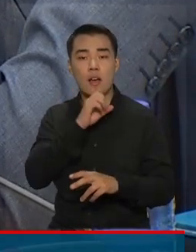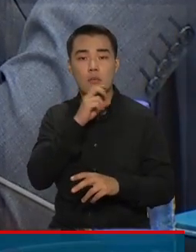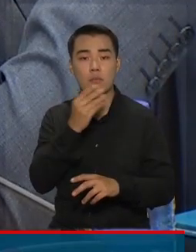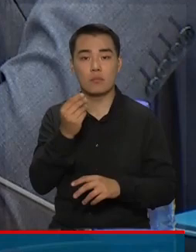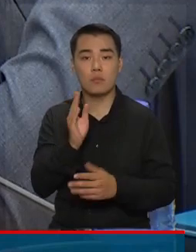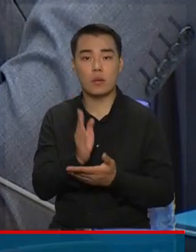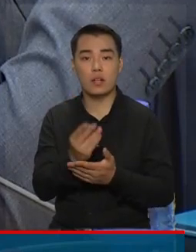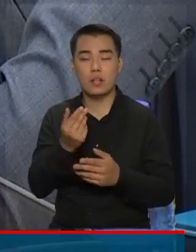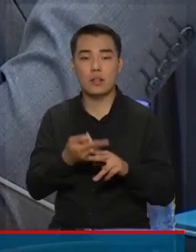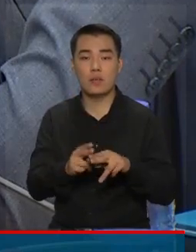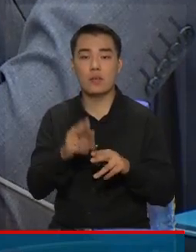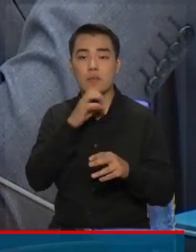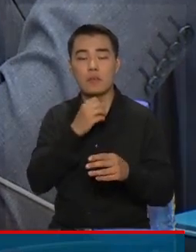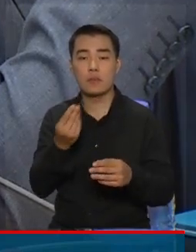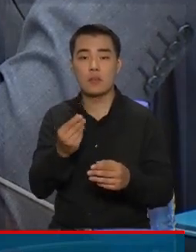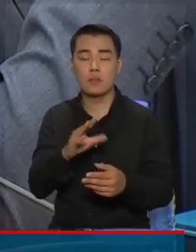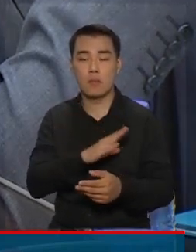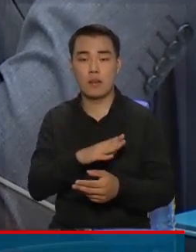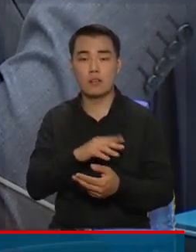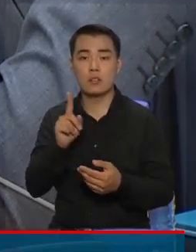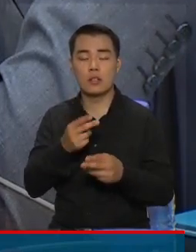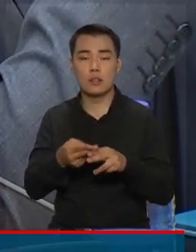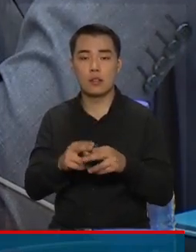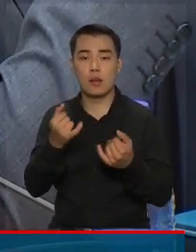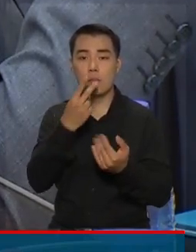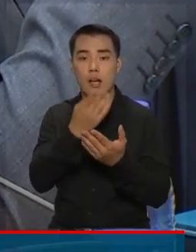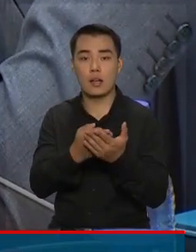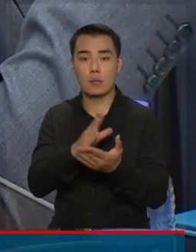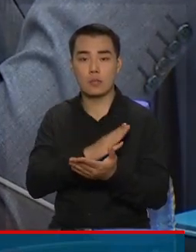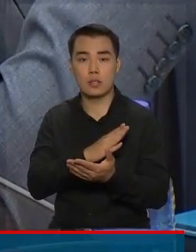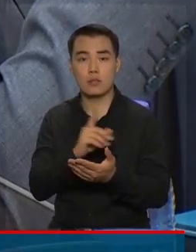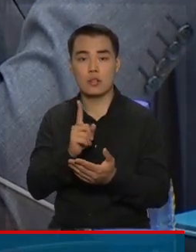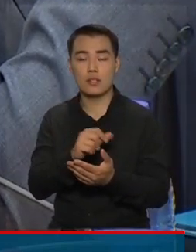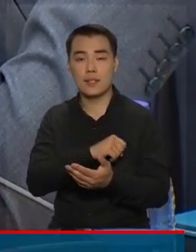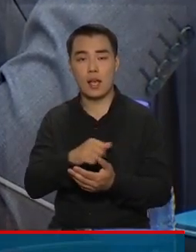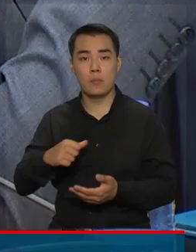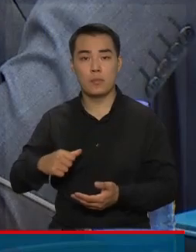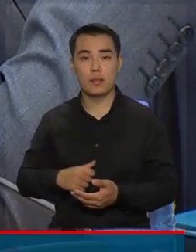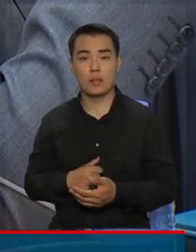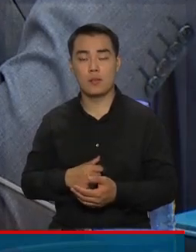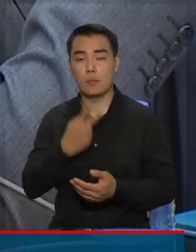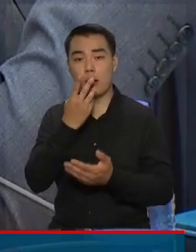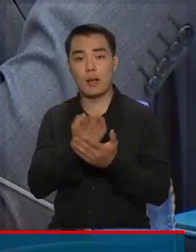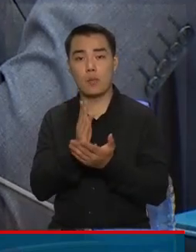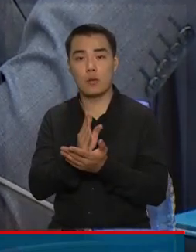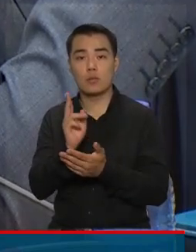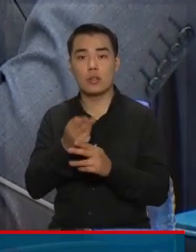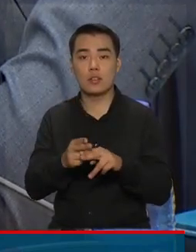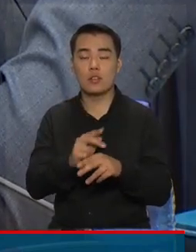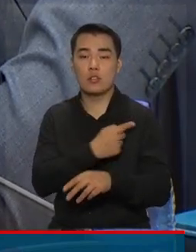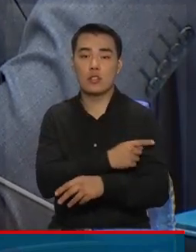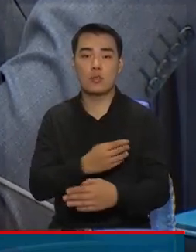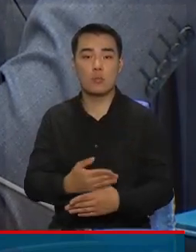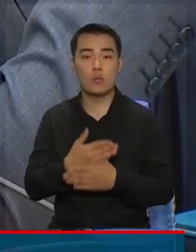это коррупция. При этом ФОМС выстроил такую систему, что сами определяют, кто оказывает лечебные